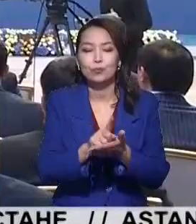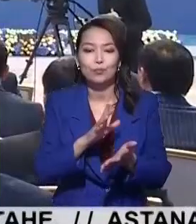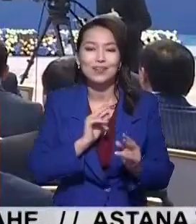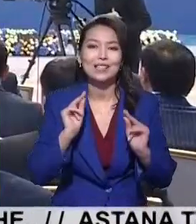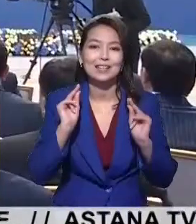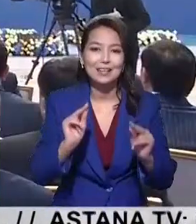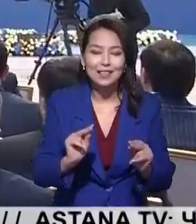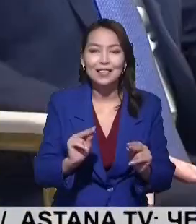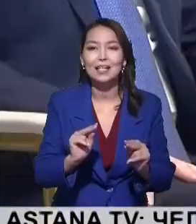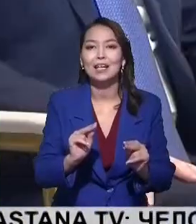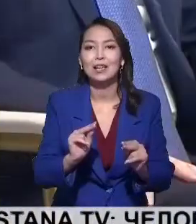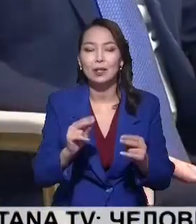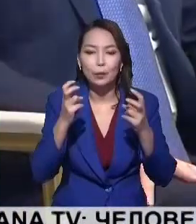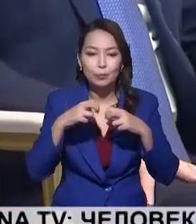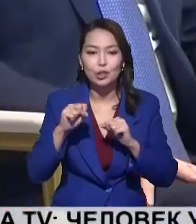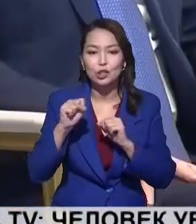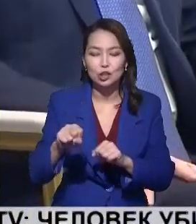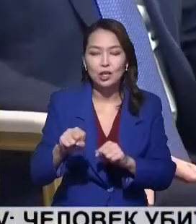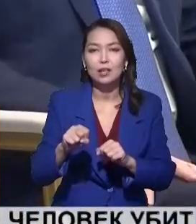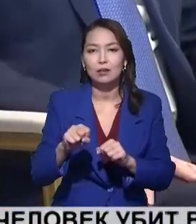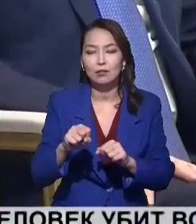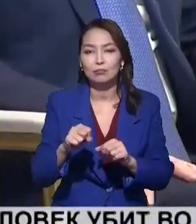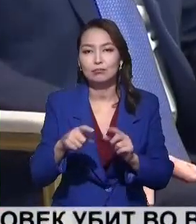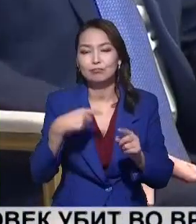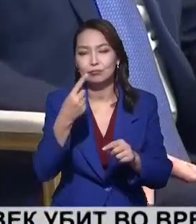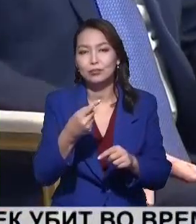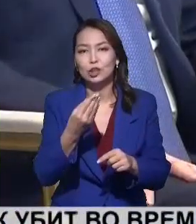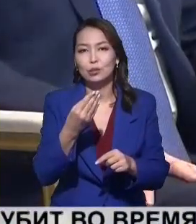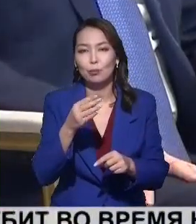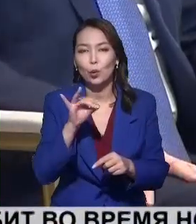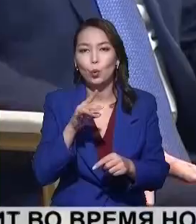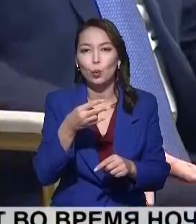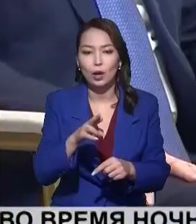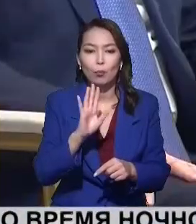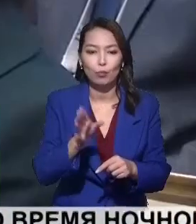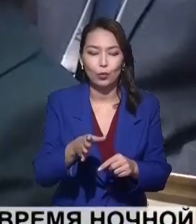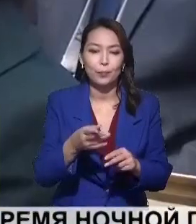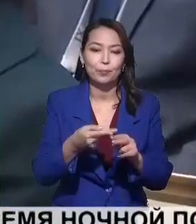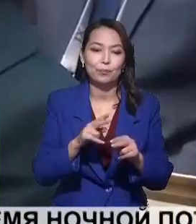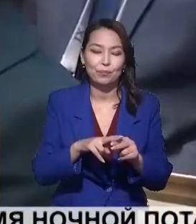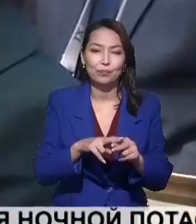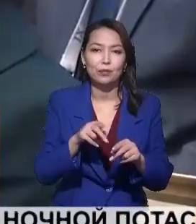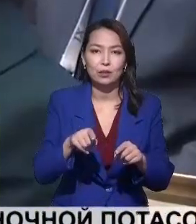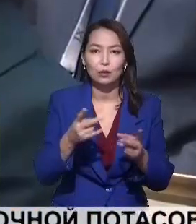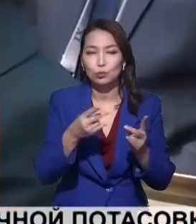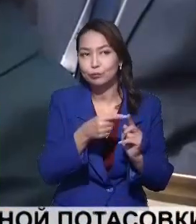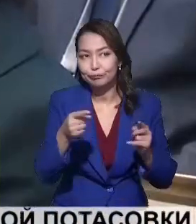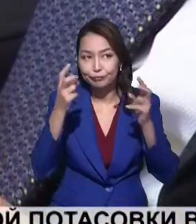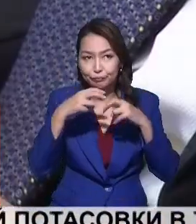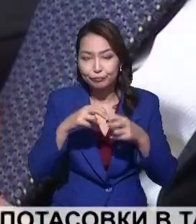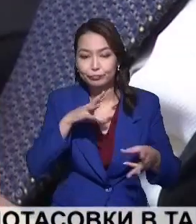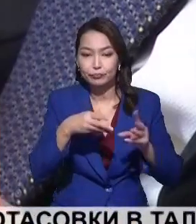деятельность с 1 июля 2025 года. Сейчас важно провести всю необходимую для этого подготовительную